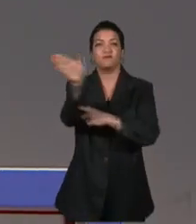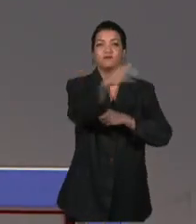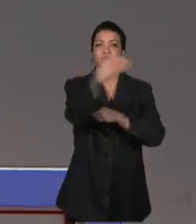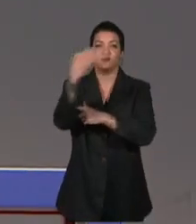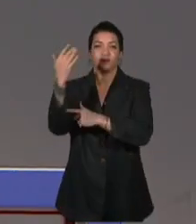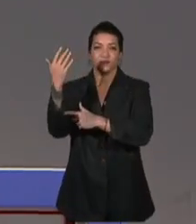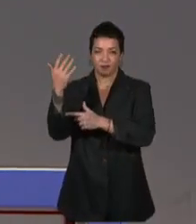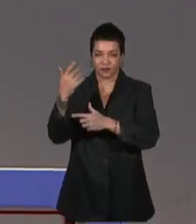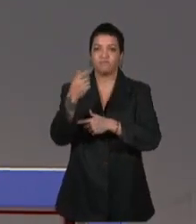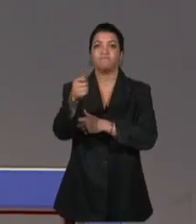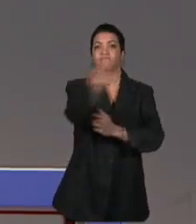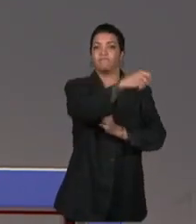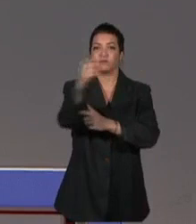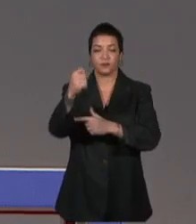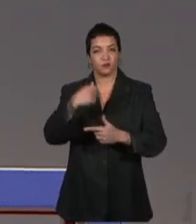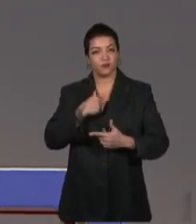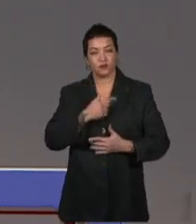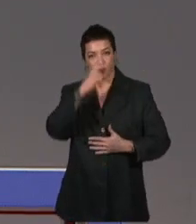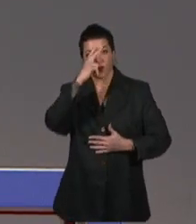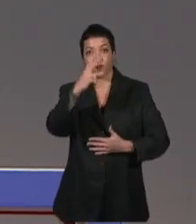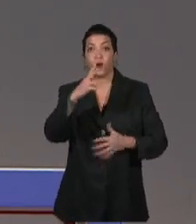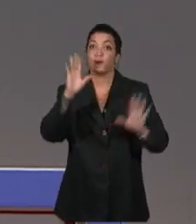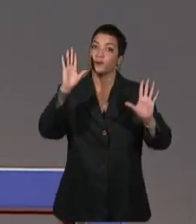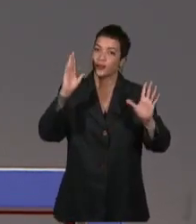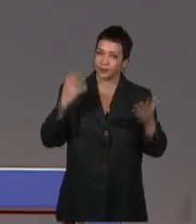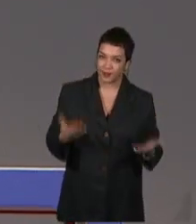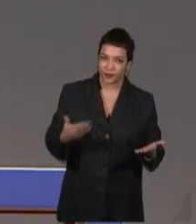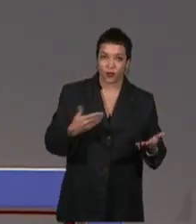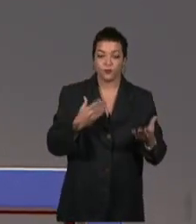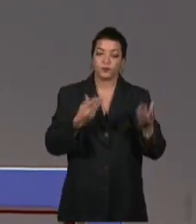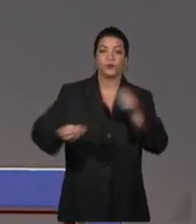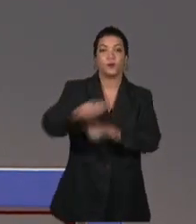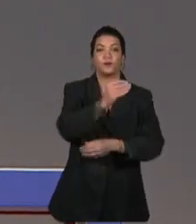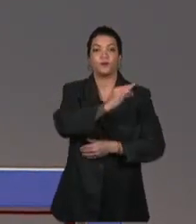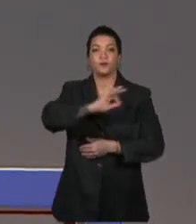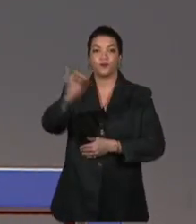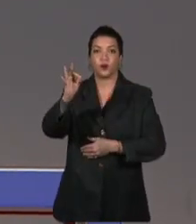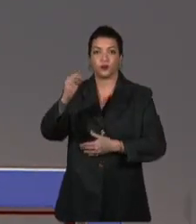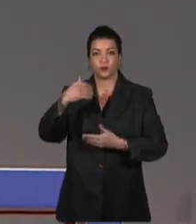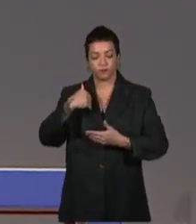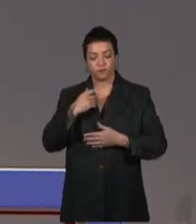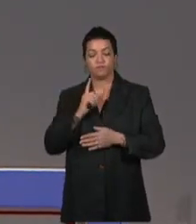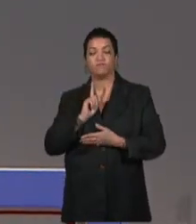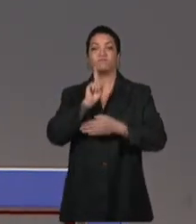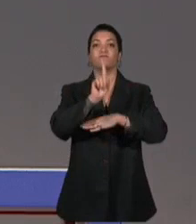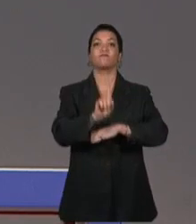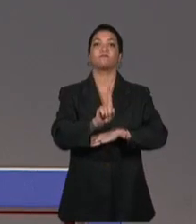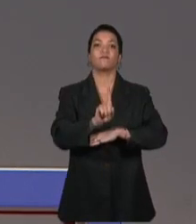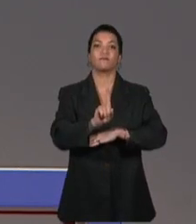si, désormais, c'est au peuple de France que je dois me donner.